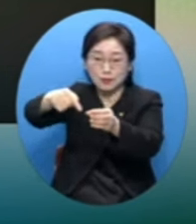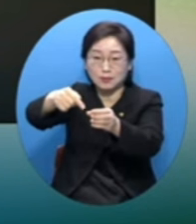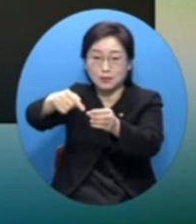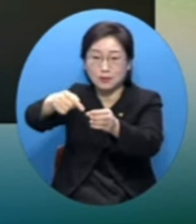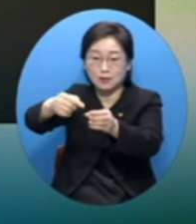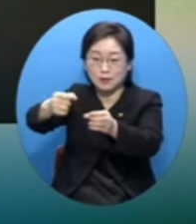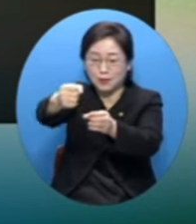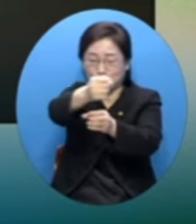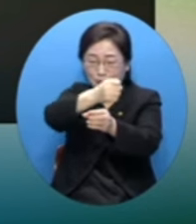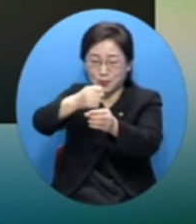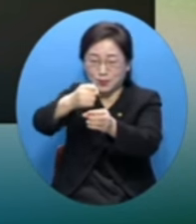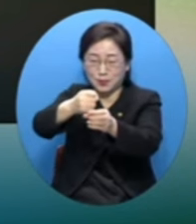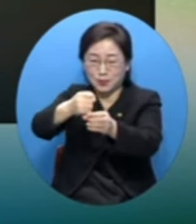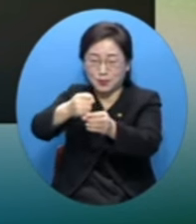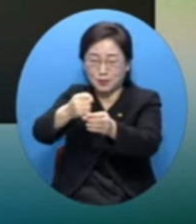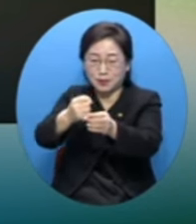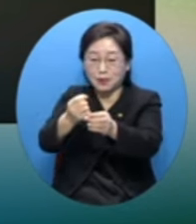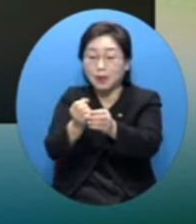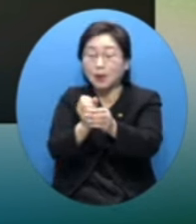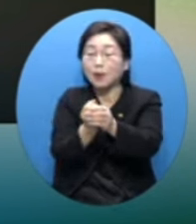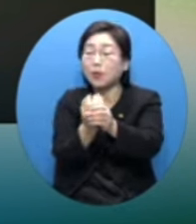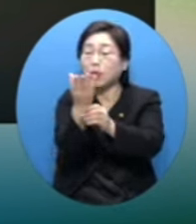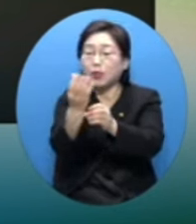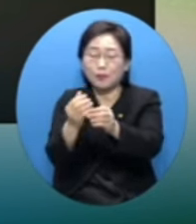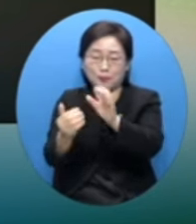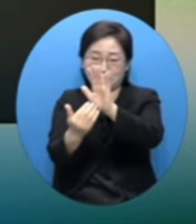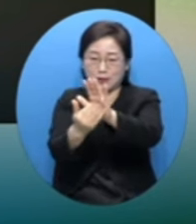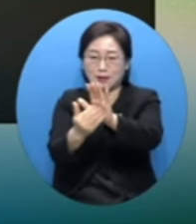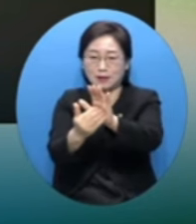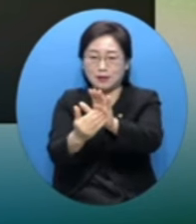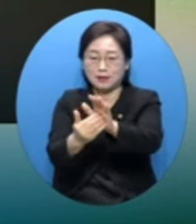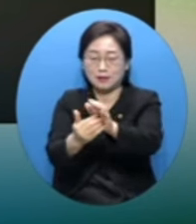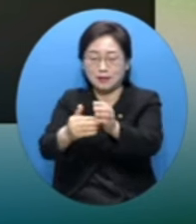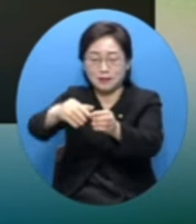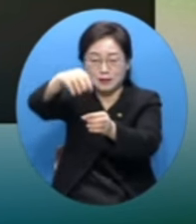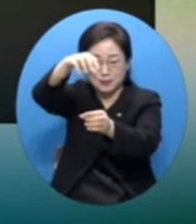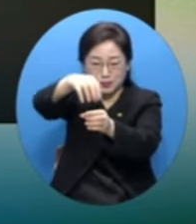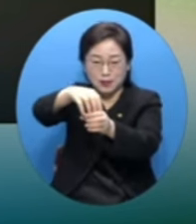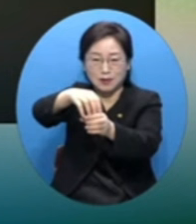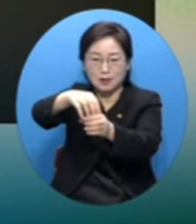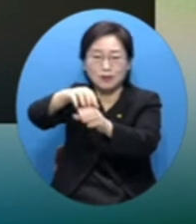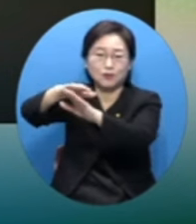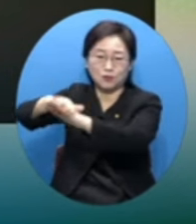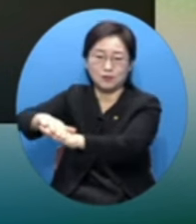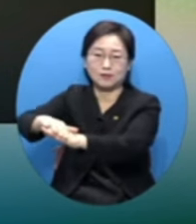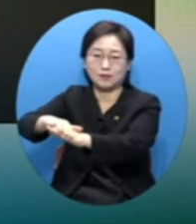꽁꽁 막아서 향기가 빠져나가지 못하게 하고 그래서 잘 보관해 두었다가